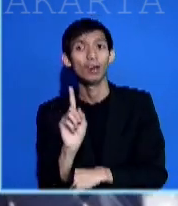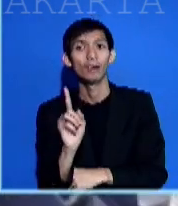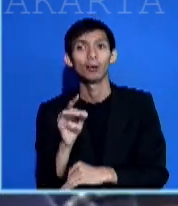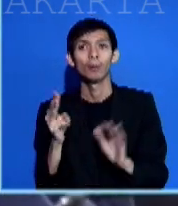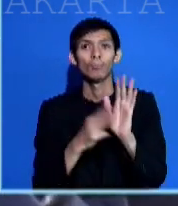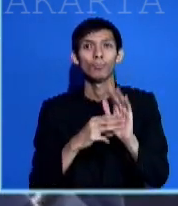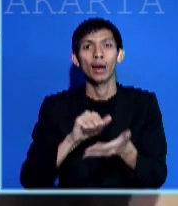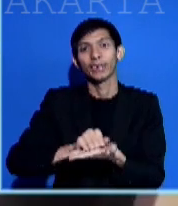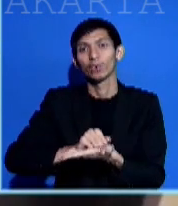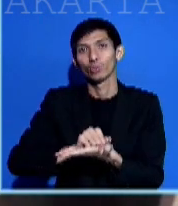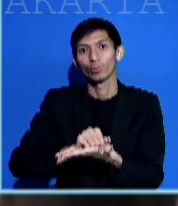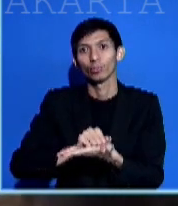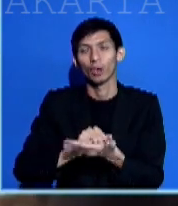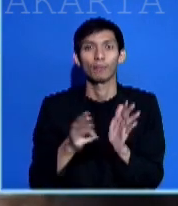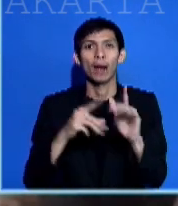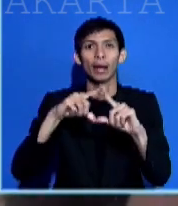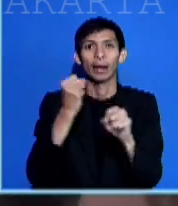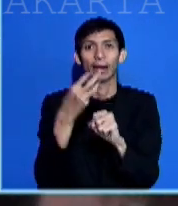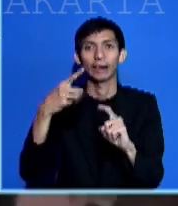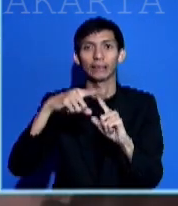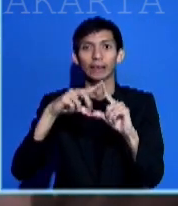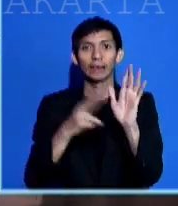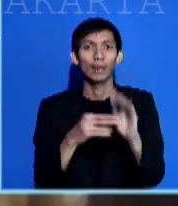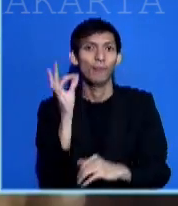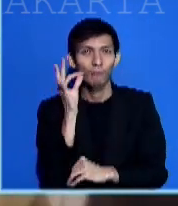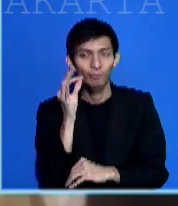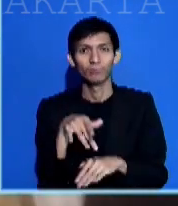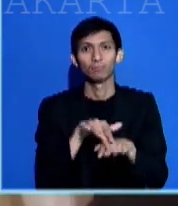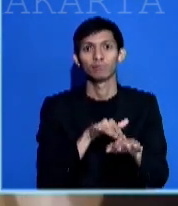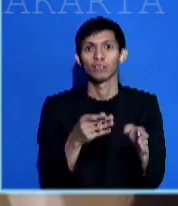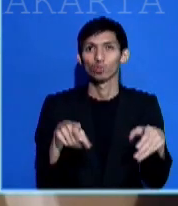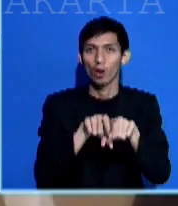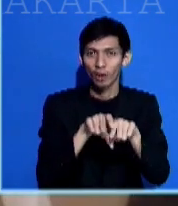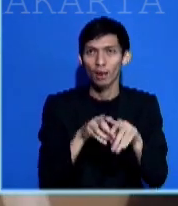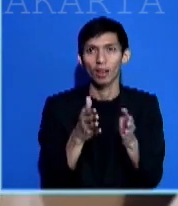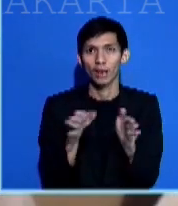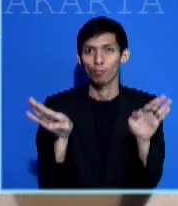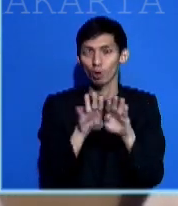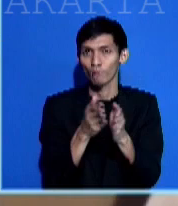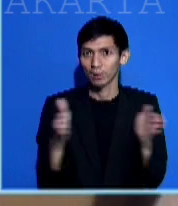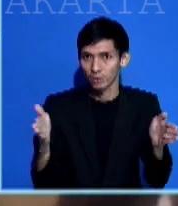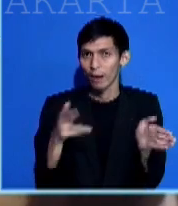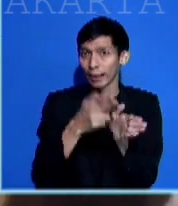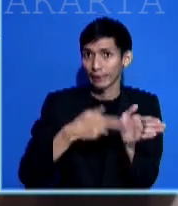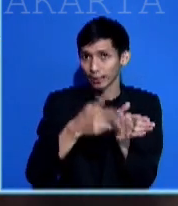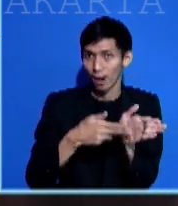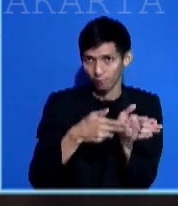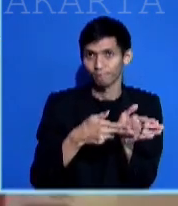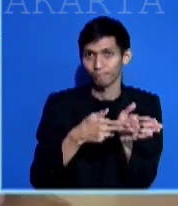Iya. Di masa libur panjang Isra Mi'raj dan Imlek, PT Kereta Api Indonesia Persero Daerah Operasi 6